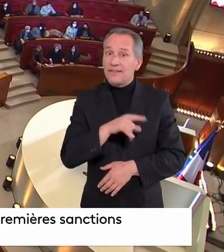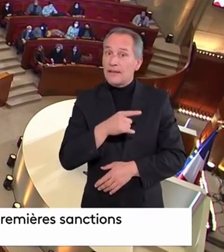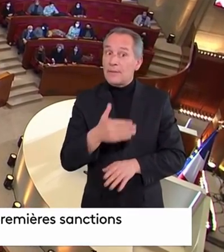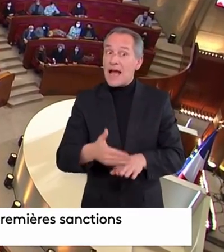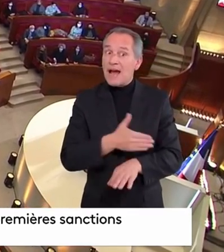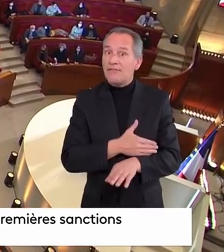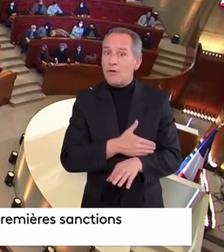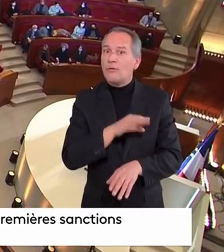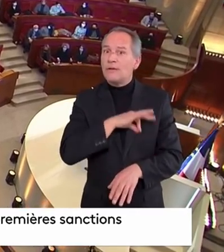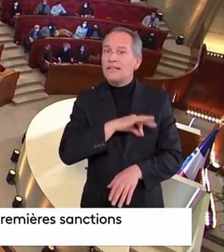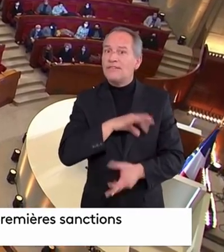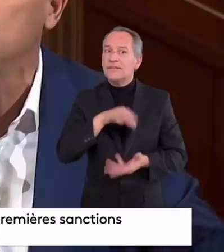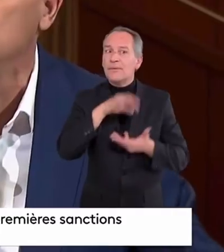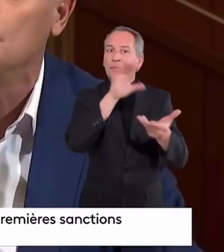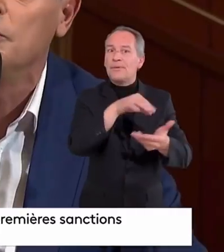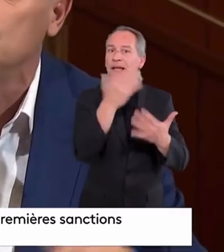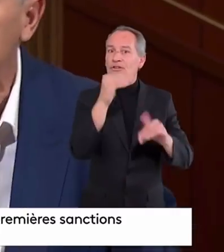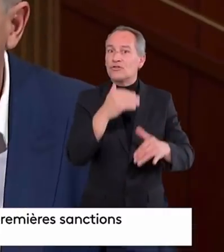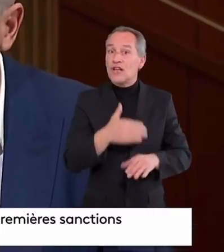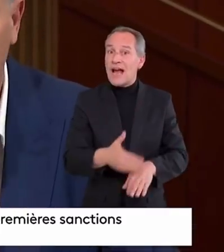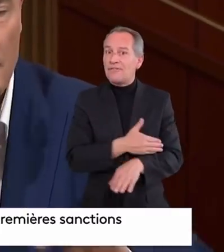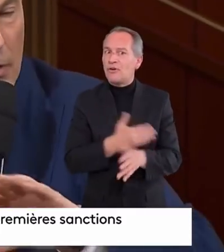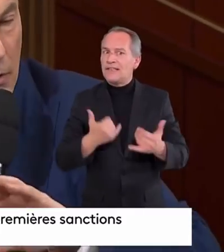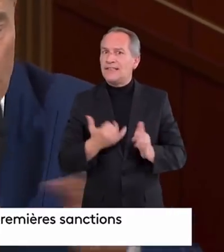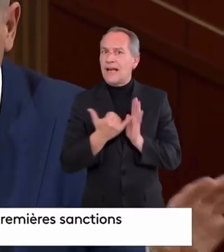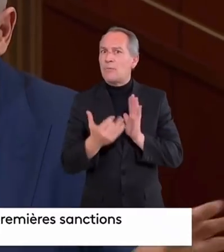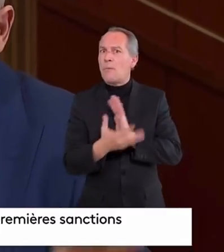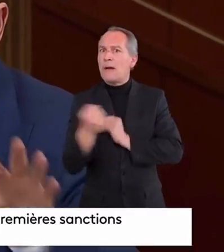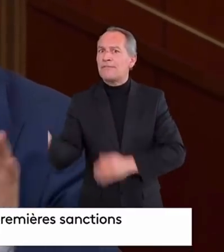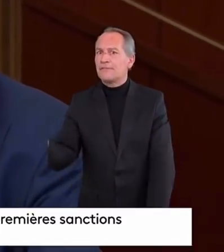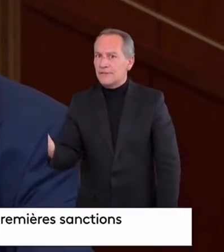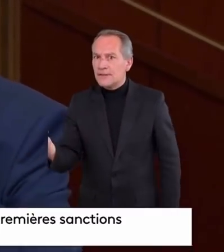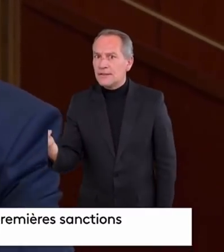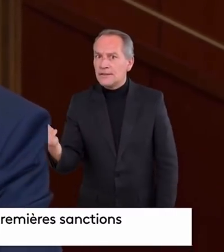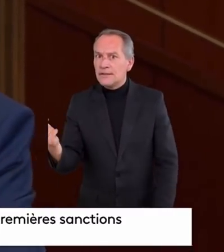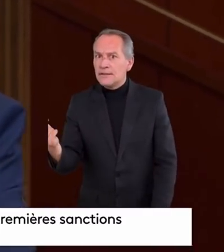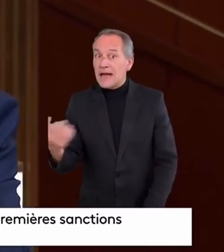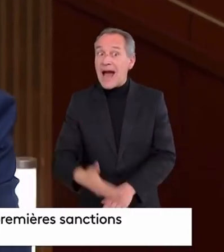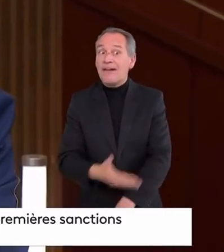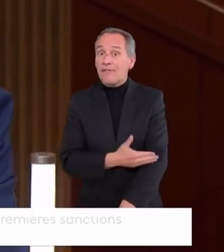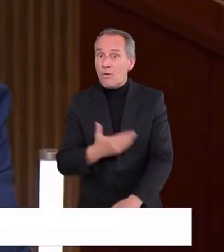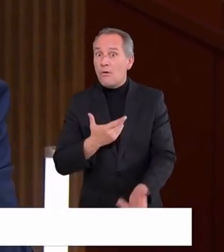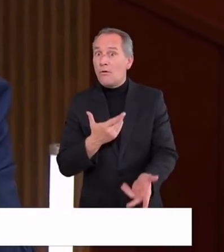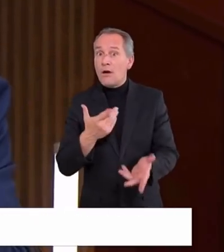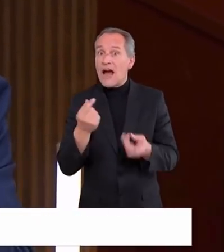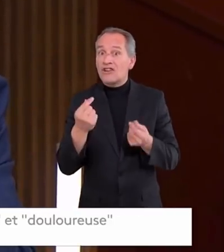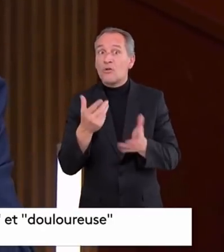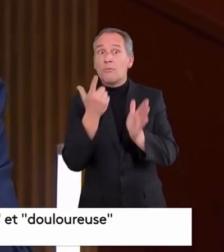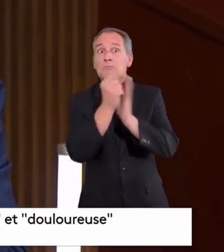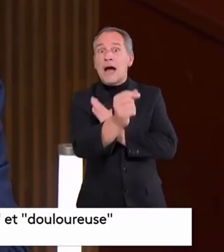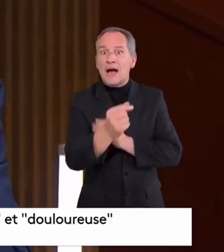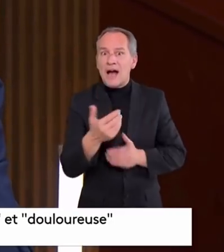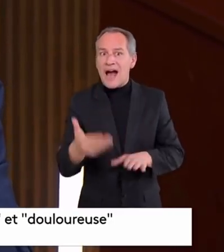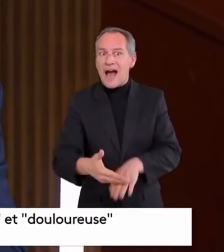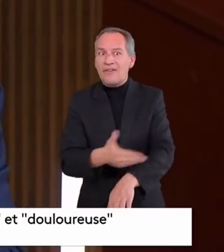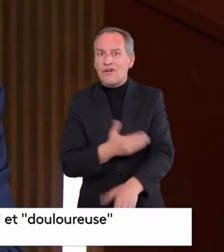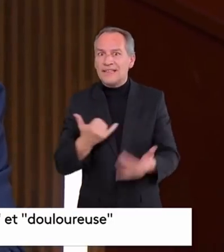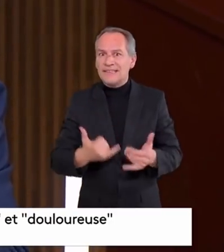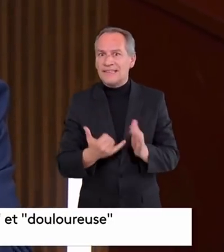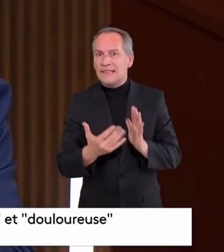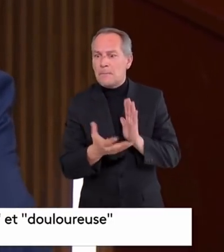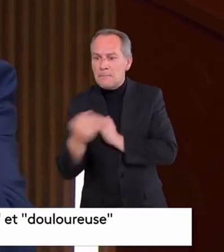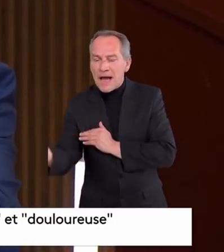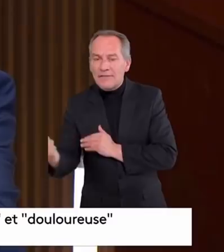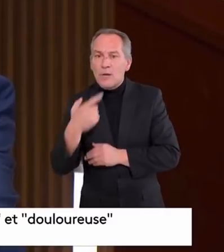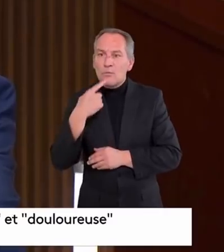qu'on va avoir tous les autres pays de l'Union européenne qui vont nous tomber sur le dos. On le met en place ici, en France, le prélèvement à la source des bénéfices des